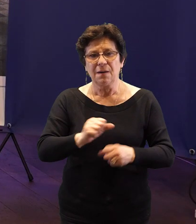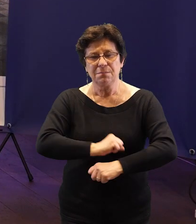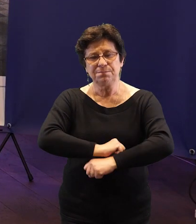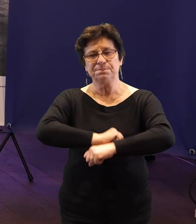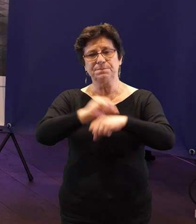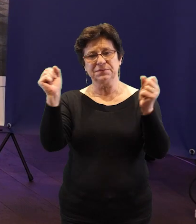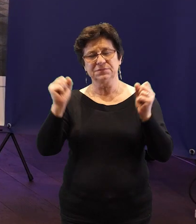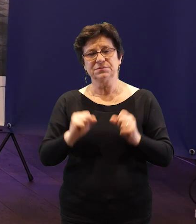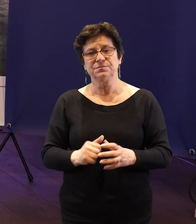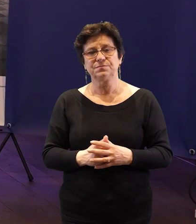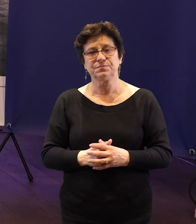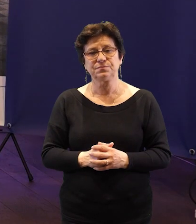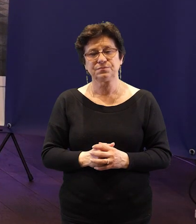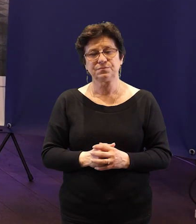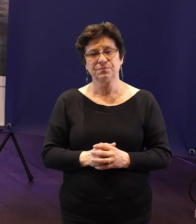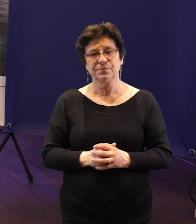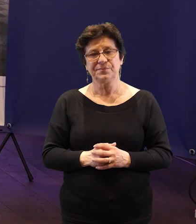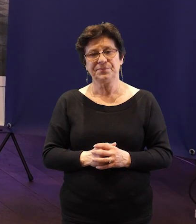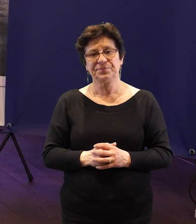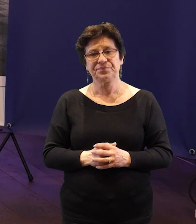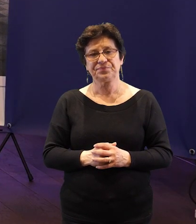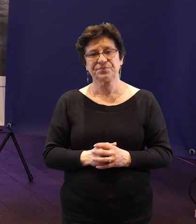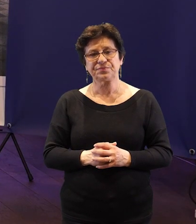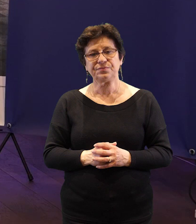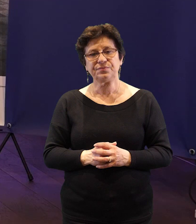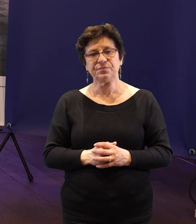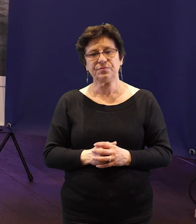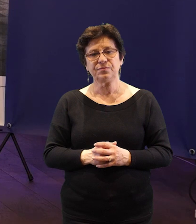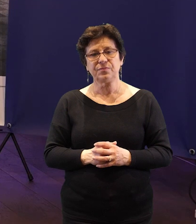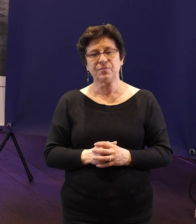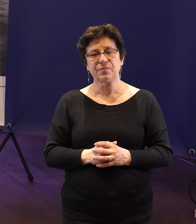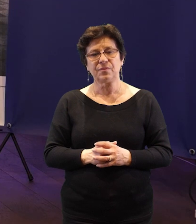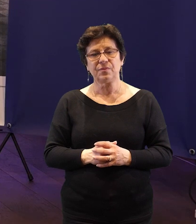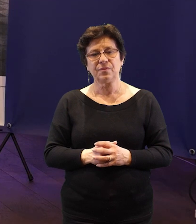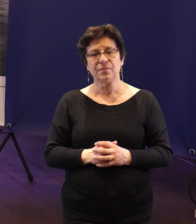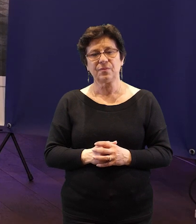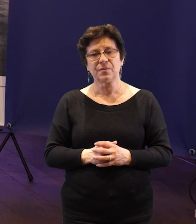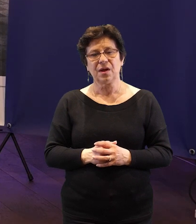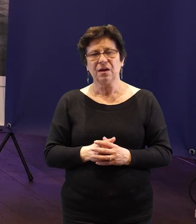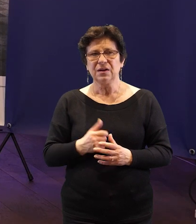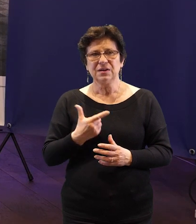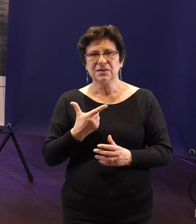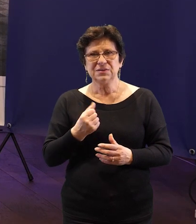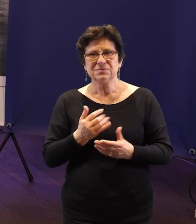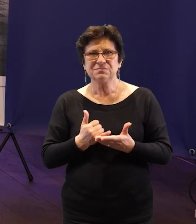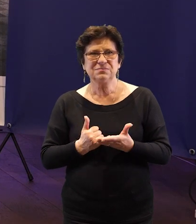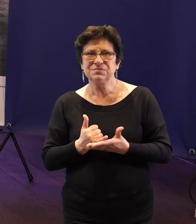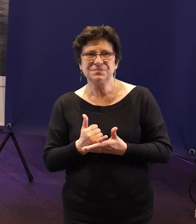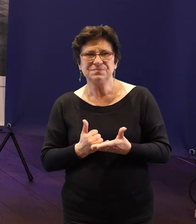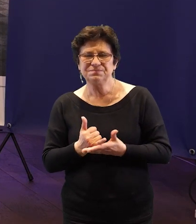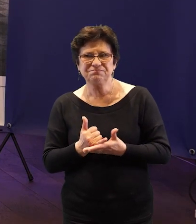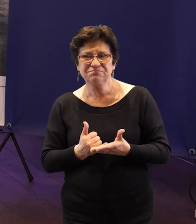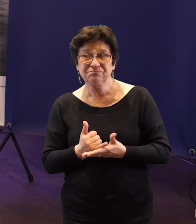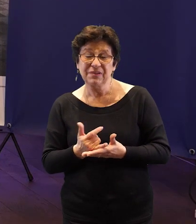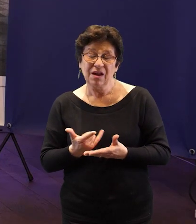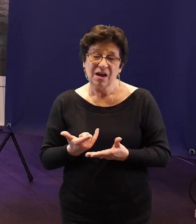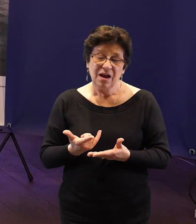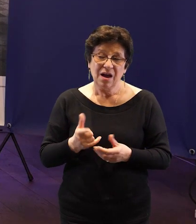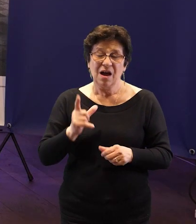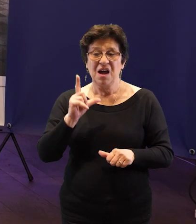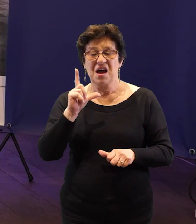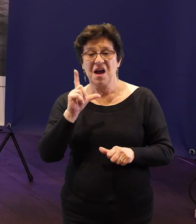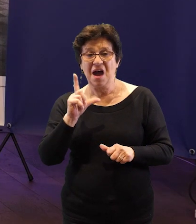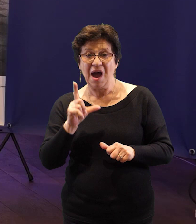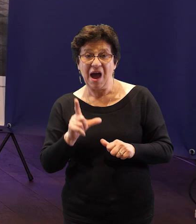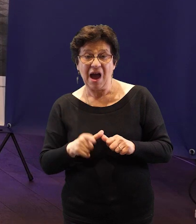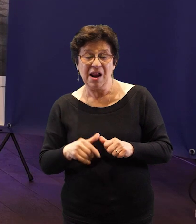się im paliwo, to one po prostu spadną i zbombardują ten cel. No taki mało wiarygodny, mało rzetelny opis, chociaż